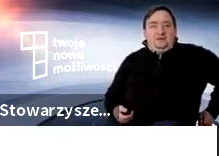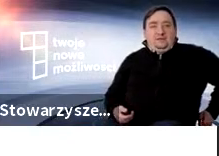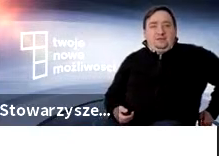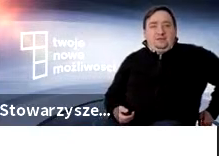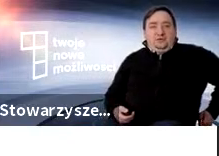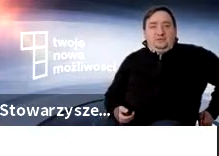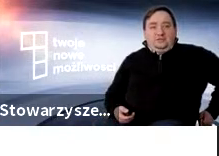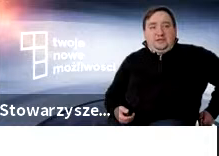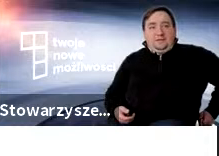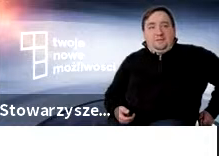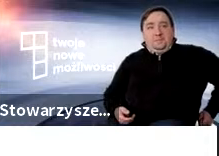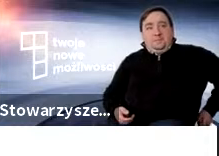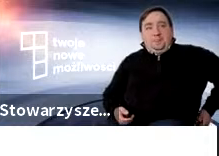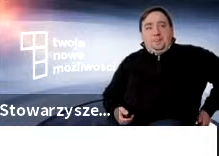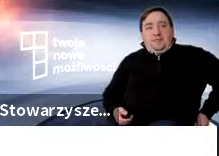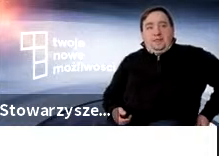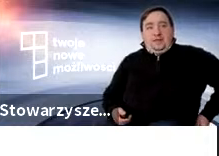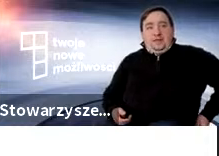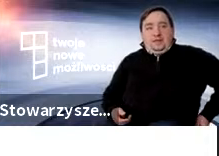w